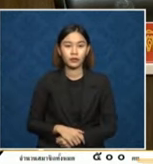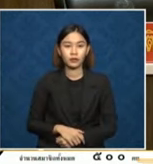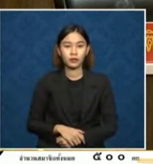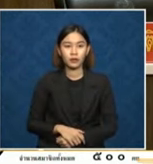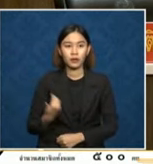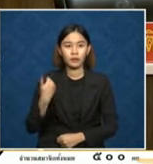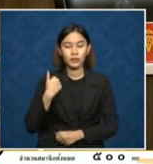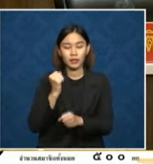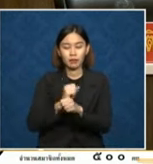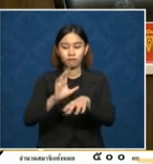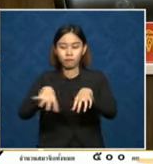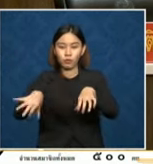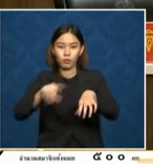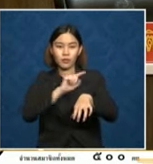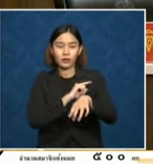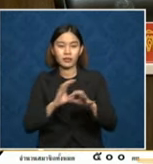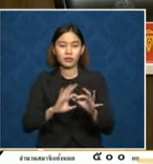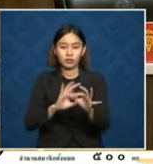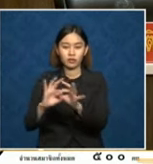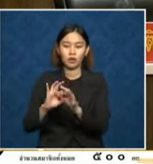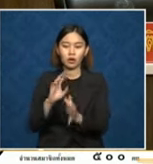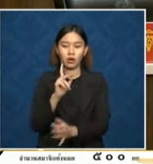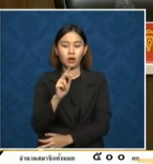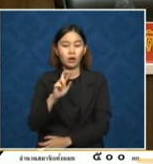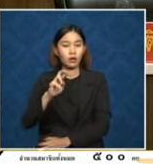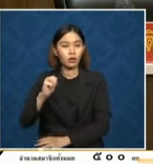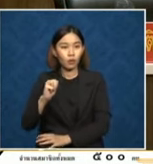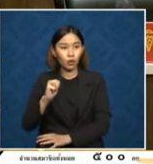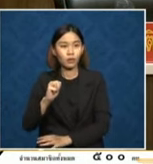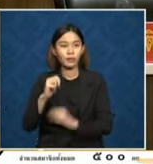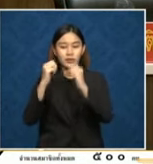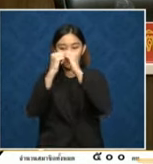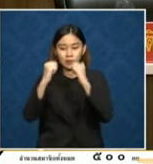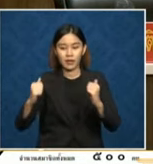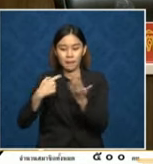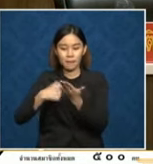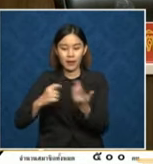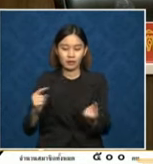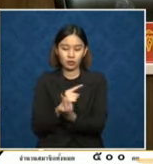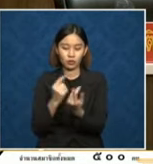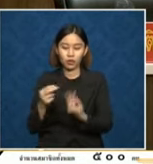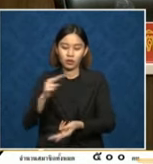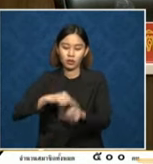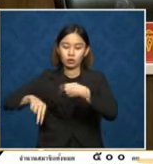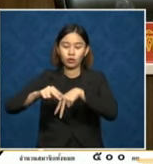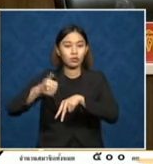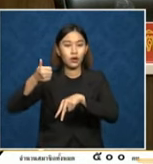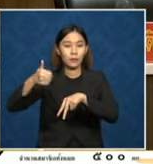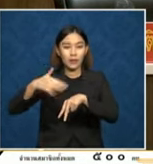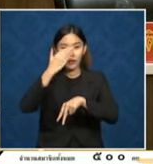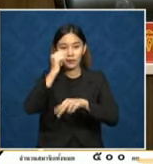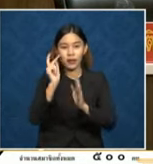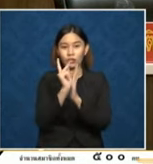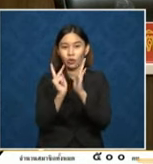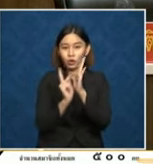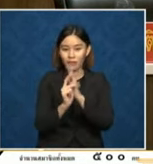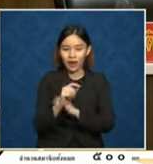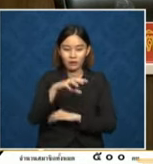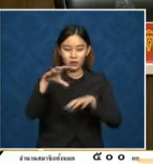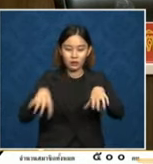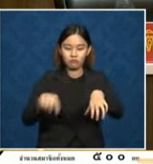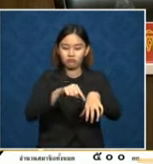ณ์และยังมีหน่วยงานที่เกี่ยวข้องเช่นกรมสรรพากรสำนักงานประกันสังคมซึ่งยังตรวจสอบไม่ได้ครับท่านประธานเพราะยังมีกฎหมายระหว่างหน่วยง